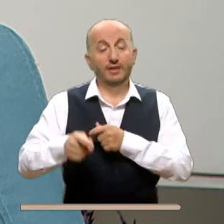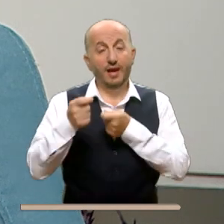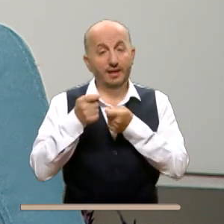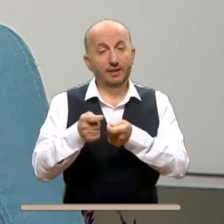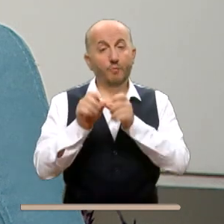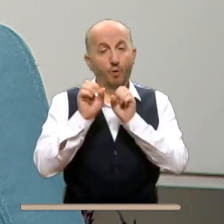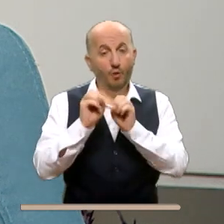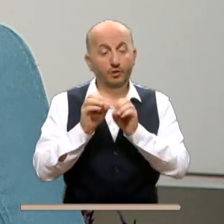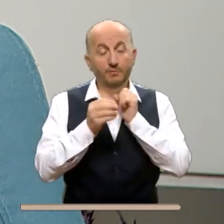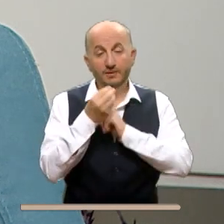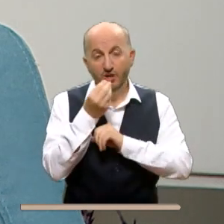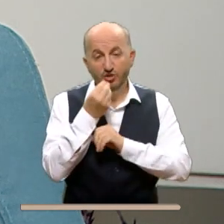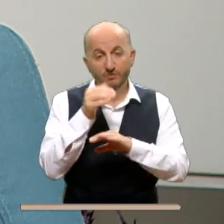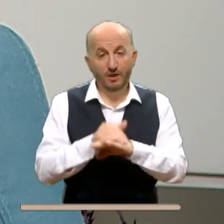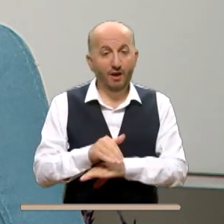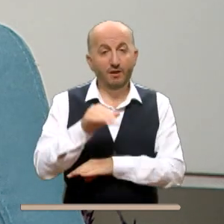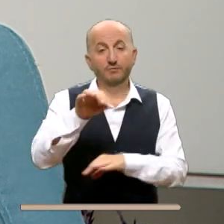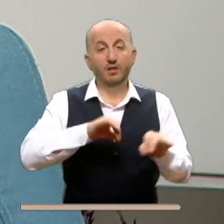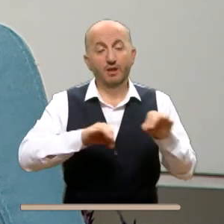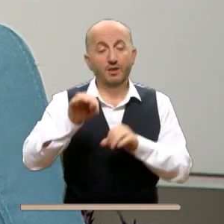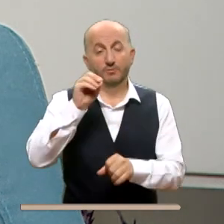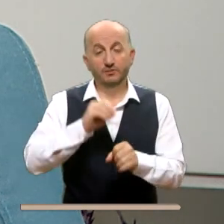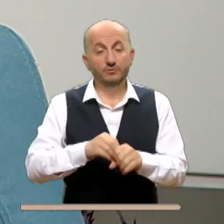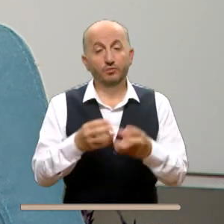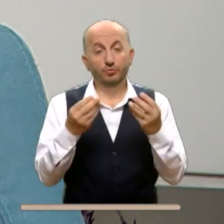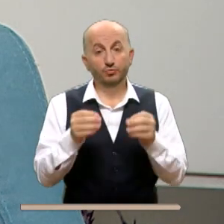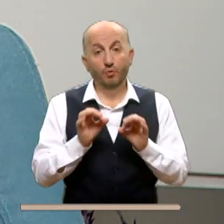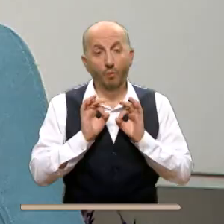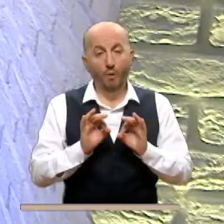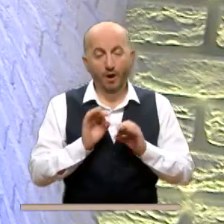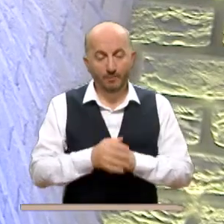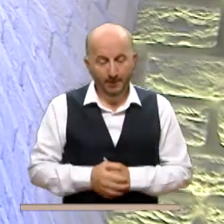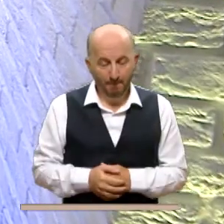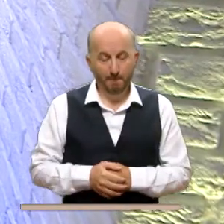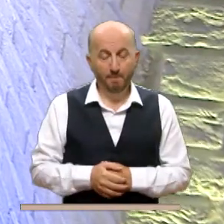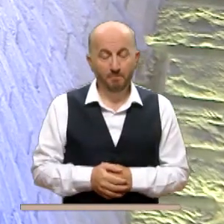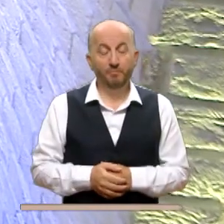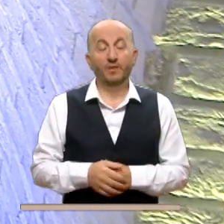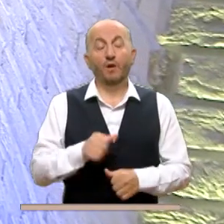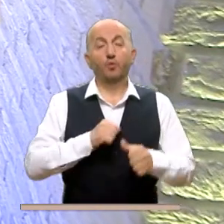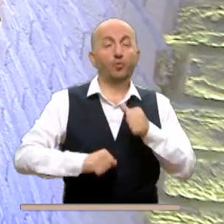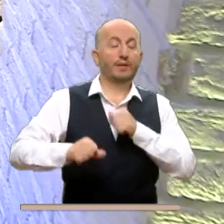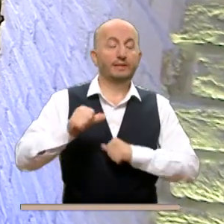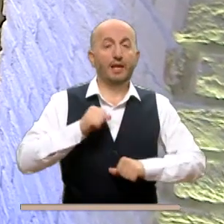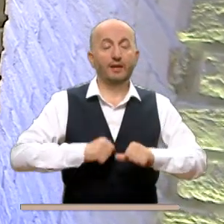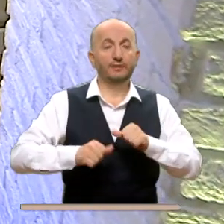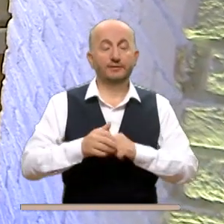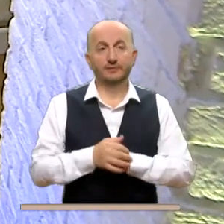öğretimi gençlerimizin hayat planlamaları açısından çok önemli. Üniversiteler